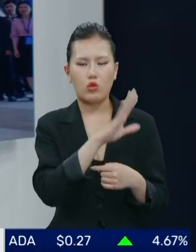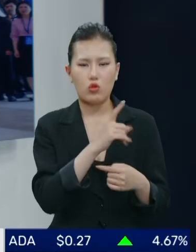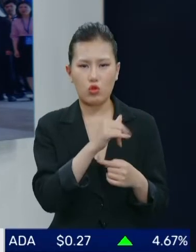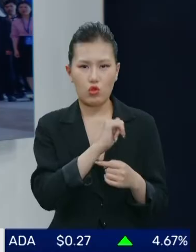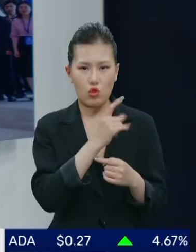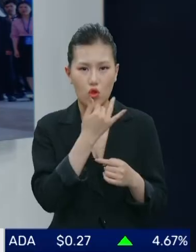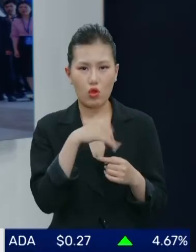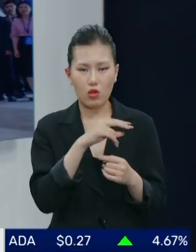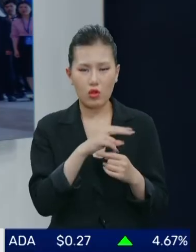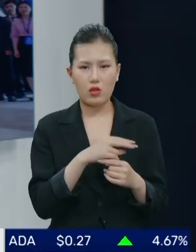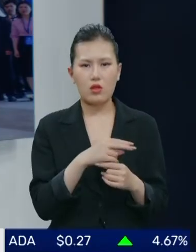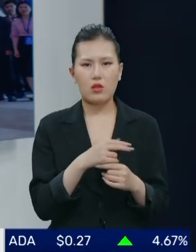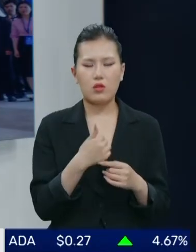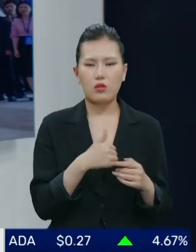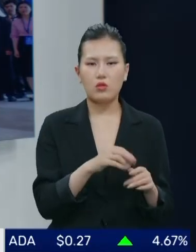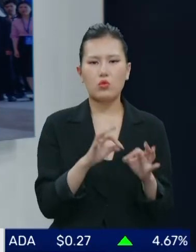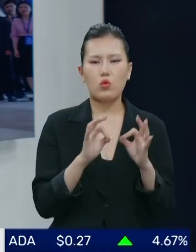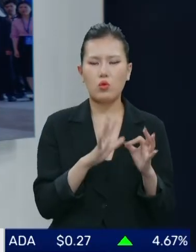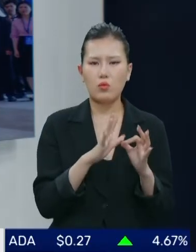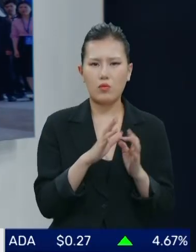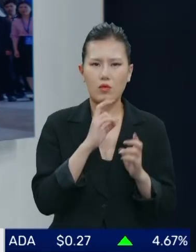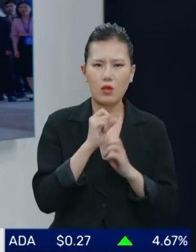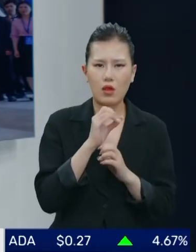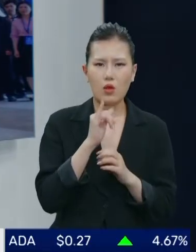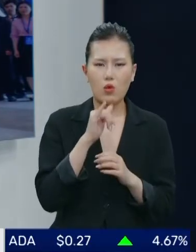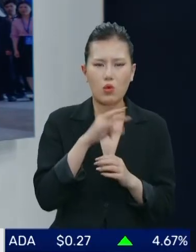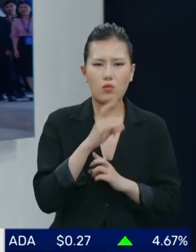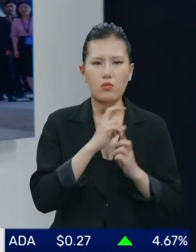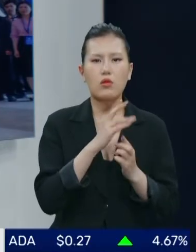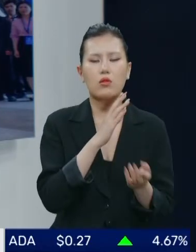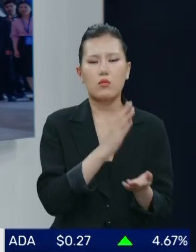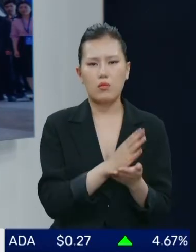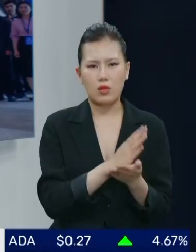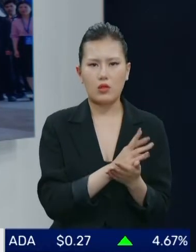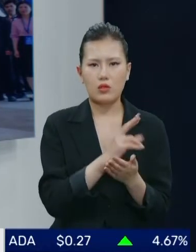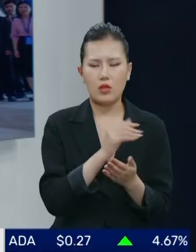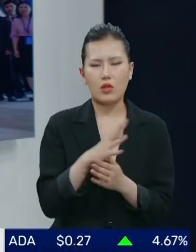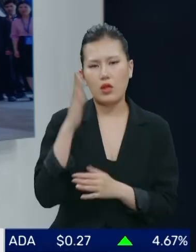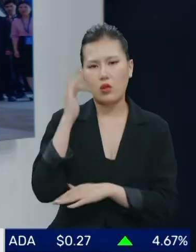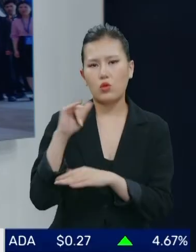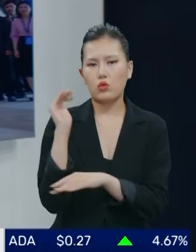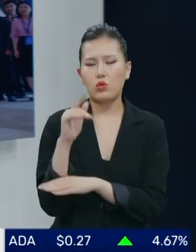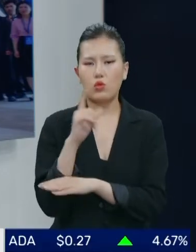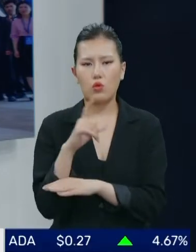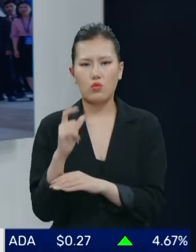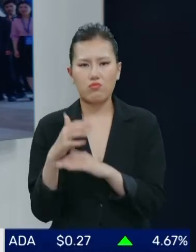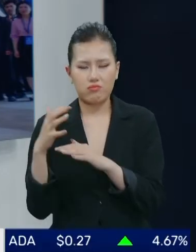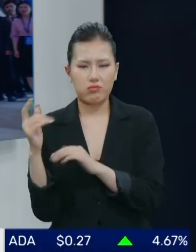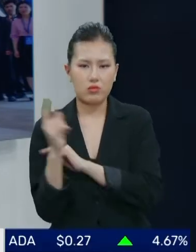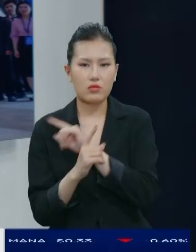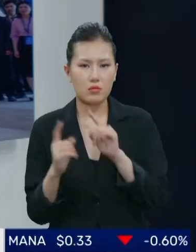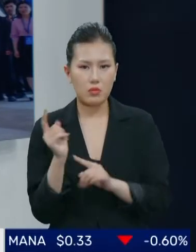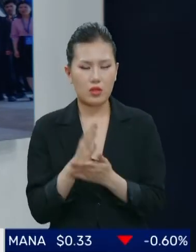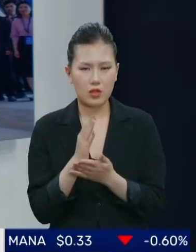Энэ цаг үед Улаанбаатар хотод бүс нутгийн орнуудаас гадна нөлөө бүхий бусад улсуудын төлөөлөгч нар мөн цуглалаа. Харин энэ жилийн Улаанбаатарын